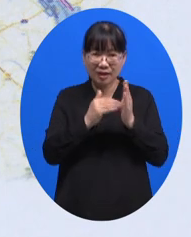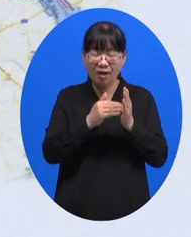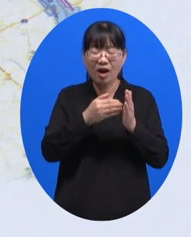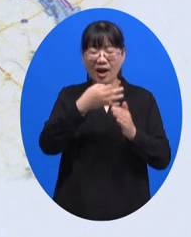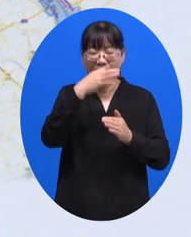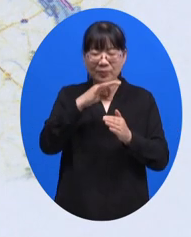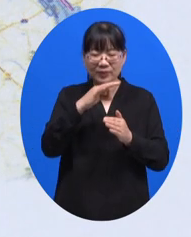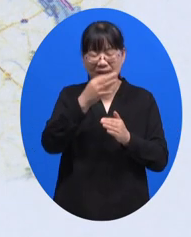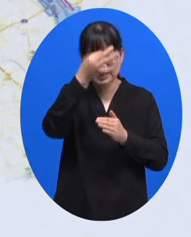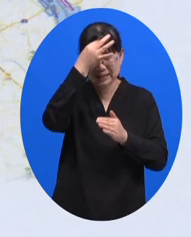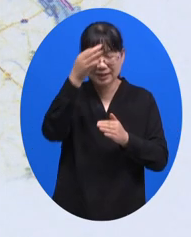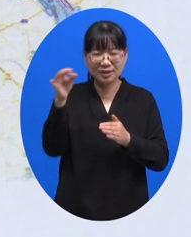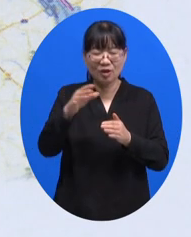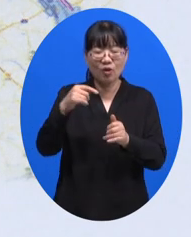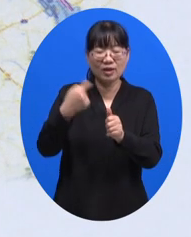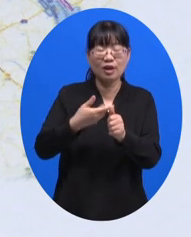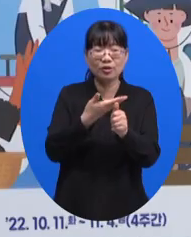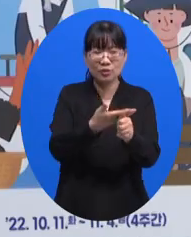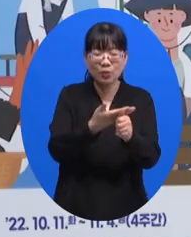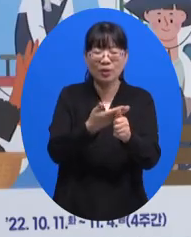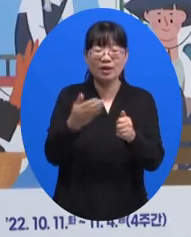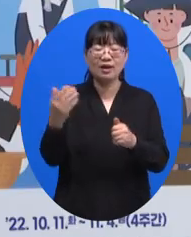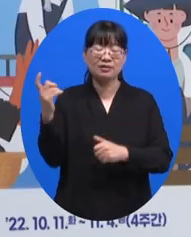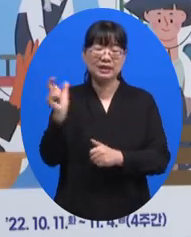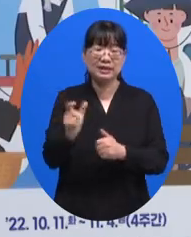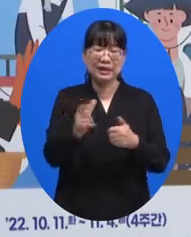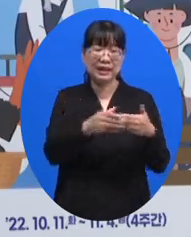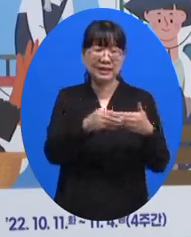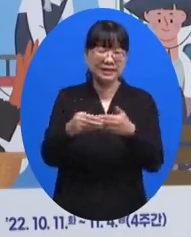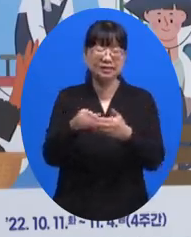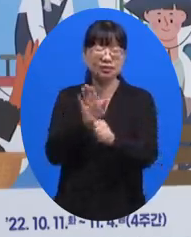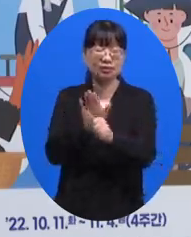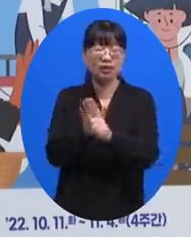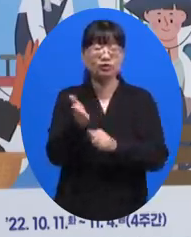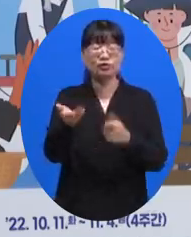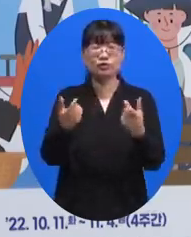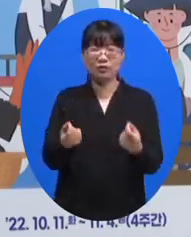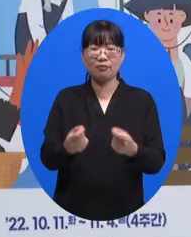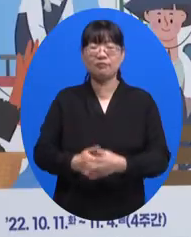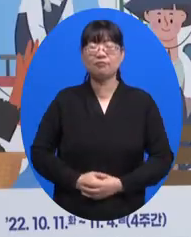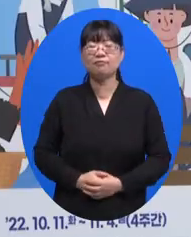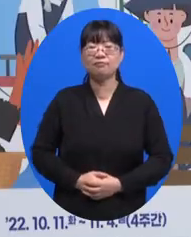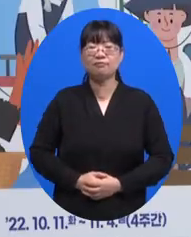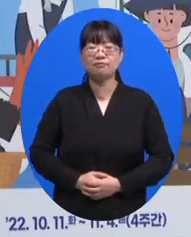든든한 길잡이가 돼줄 것으로 기대됩니다. 경기지TV 최지연입니다.